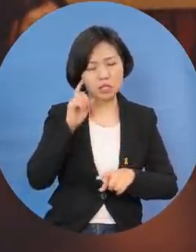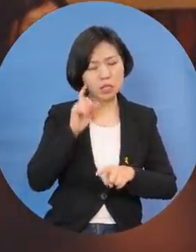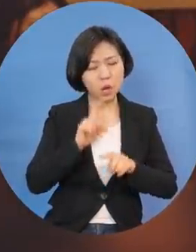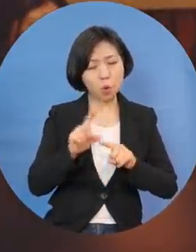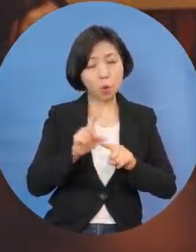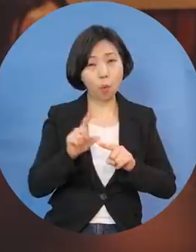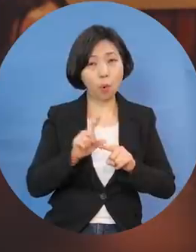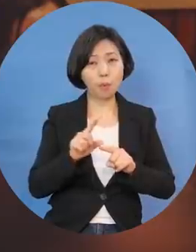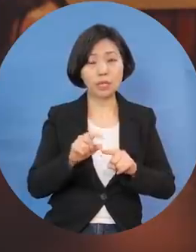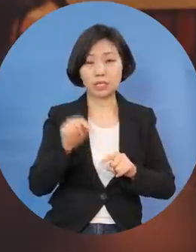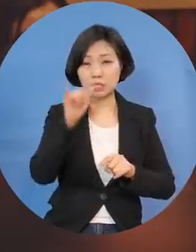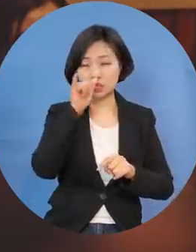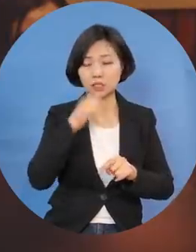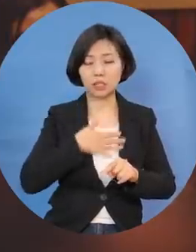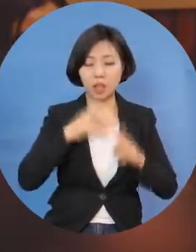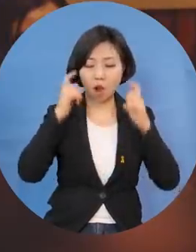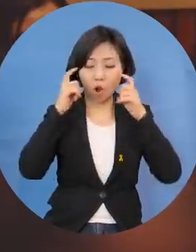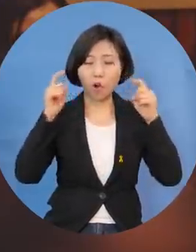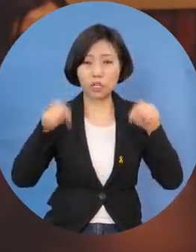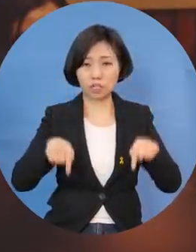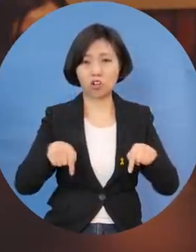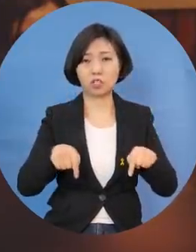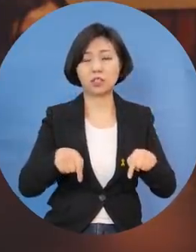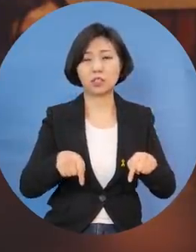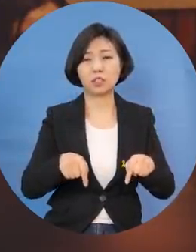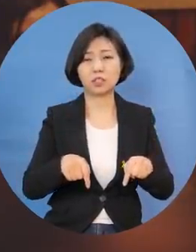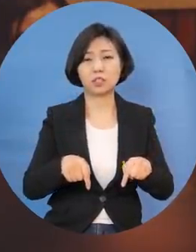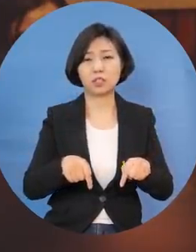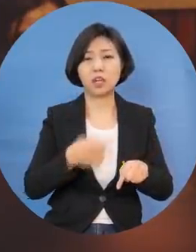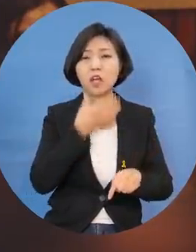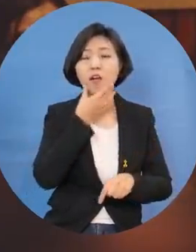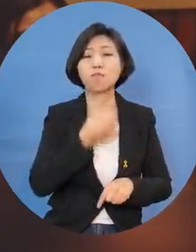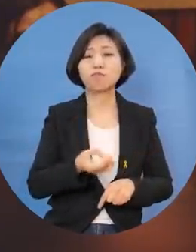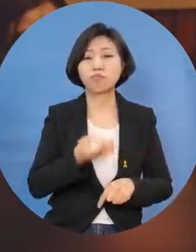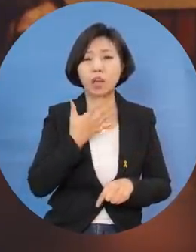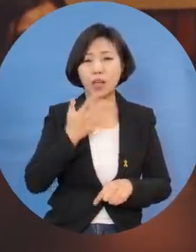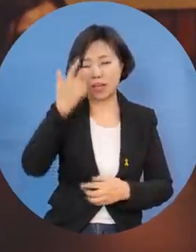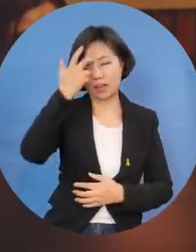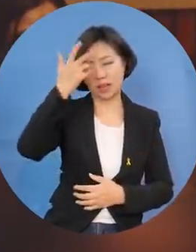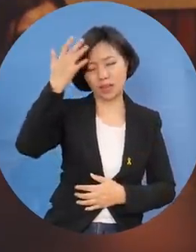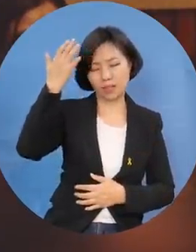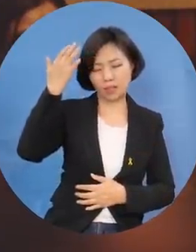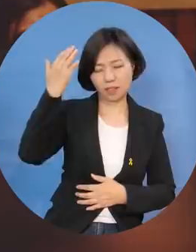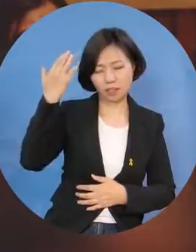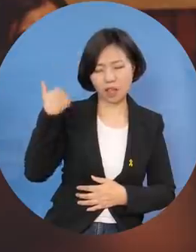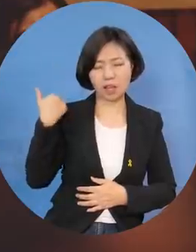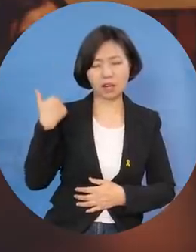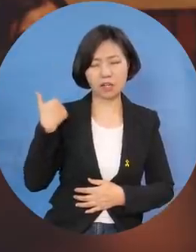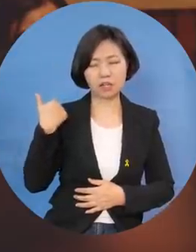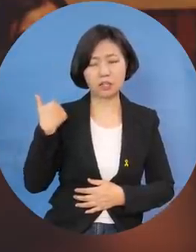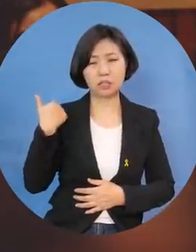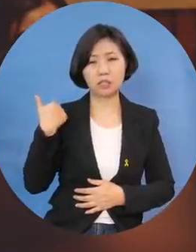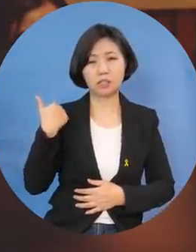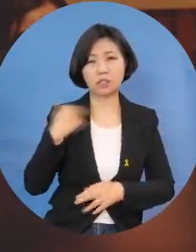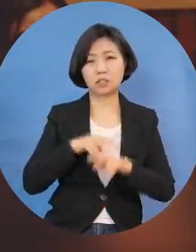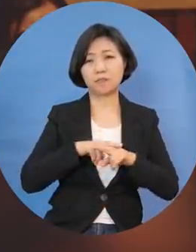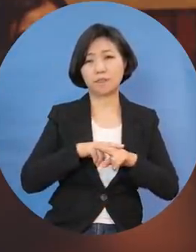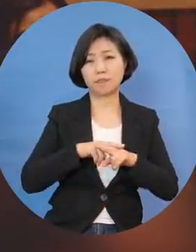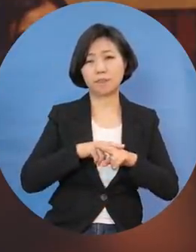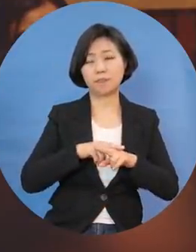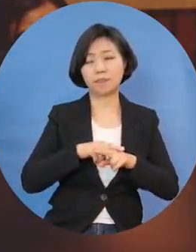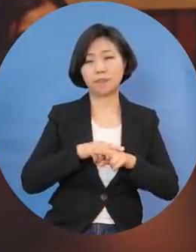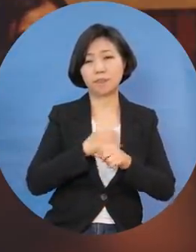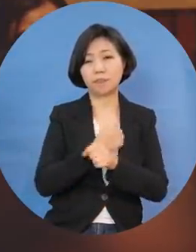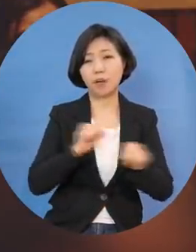거는 이런 저의 어리석은 그런, 그니까 어쨌든 불우한 과거사를 극복하지 못하는